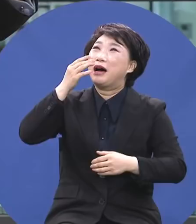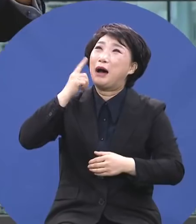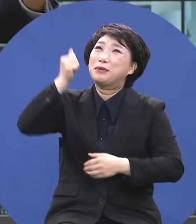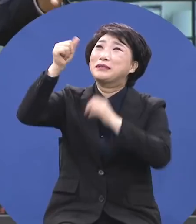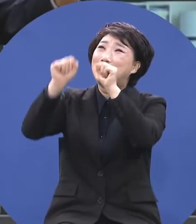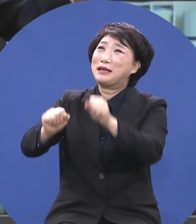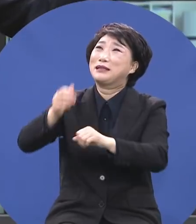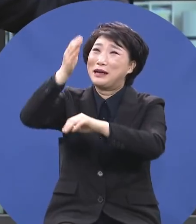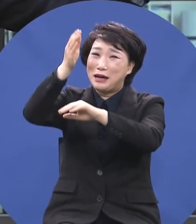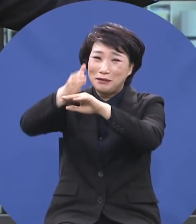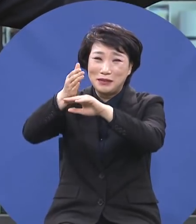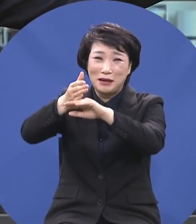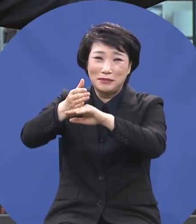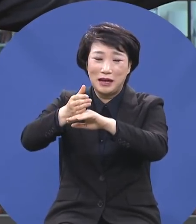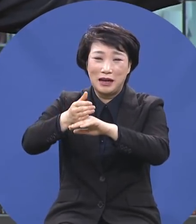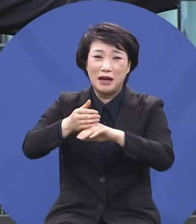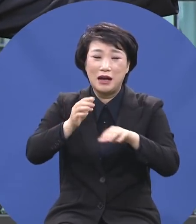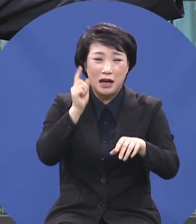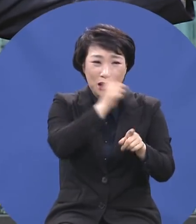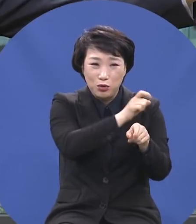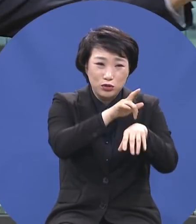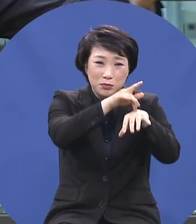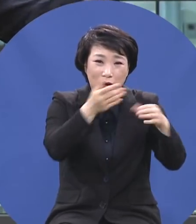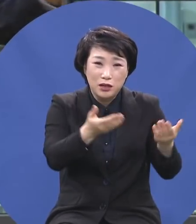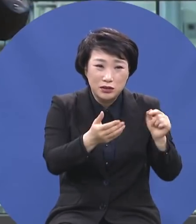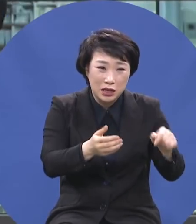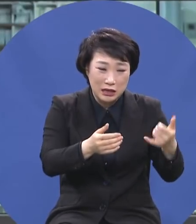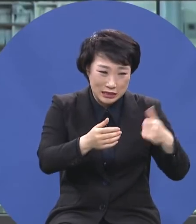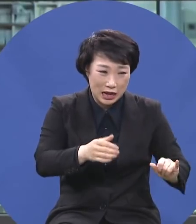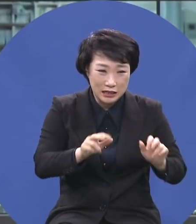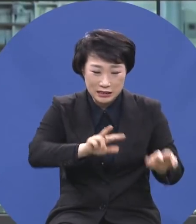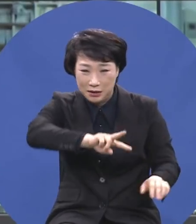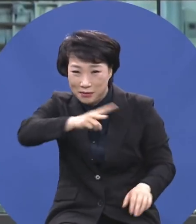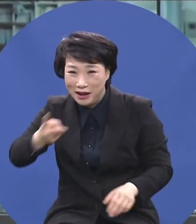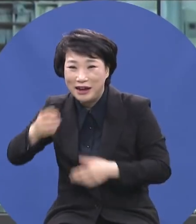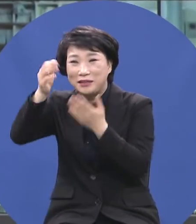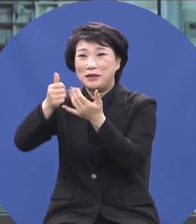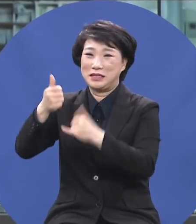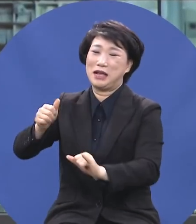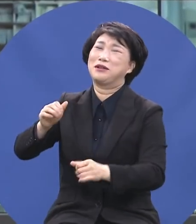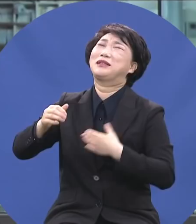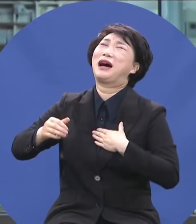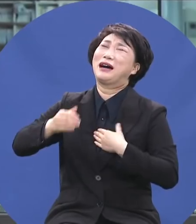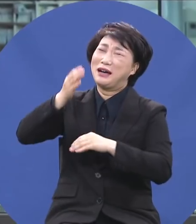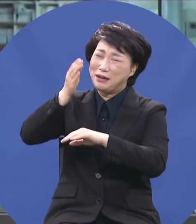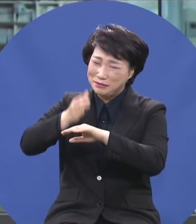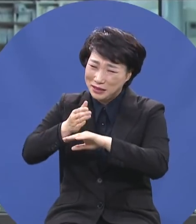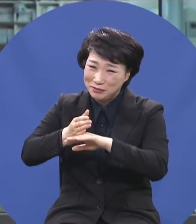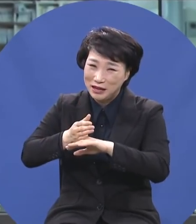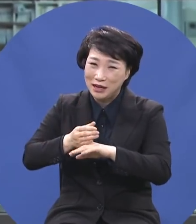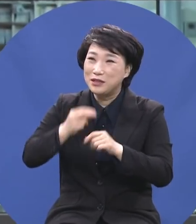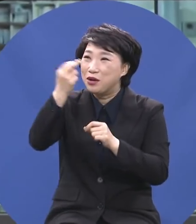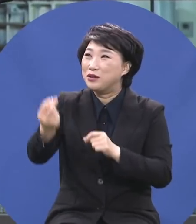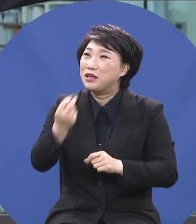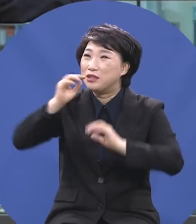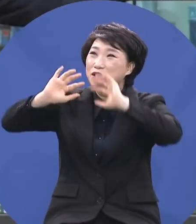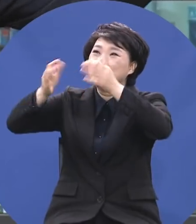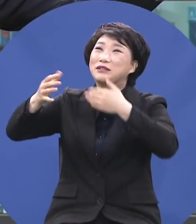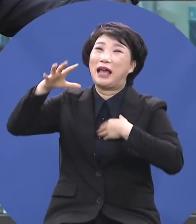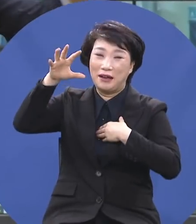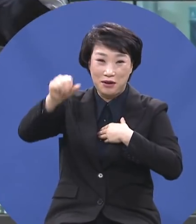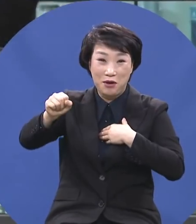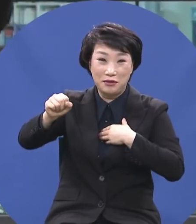있으니 감사합니다. 마귀, 사단, 귀신의 자식에서 하나님의 자녀가 됐으니 감사합니다. 영생과 천국은